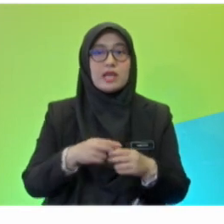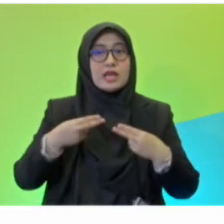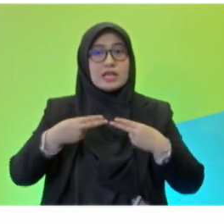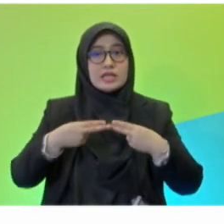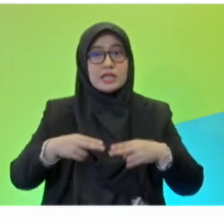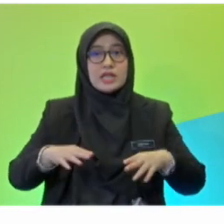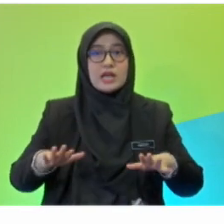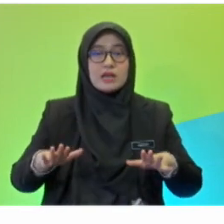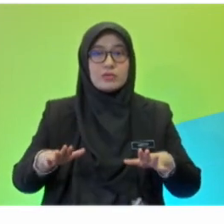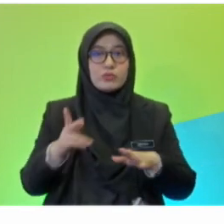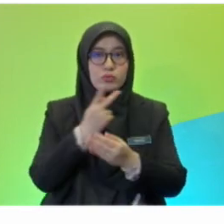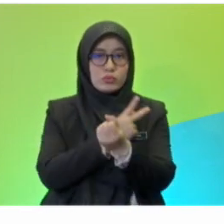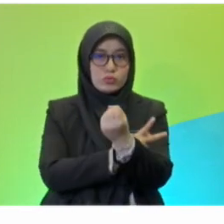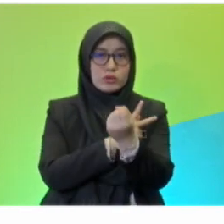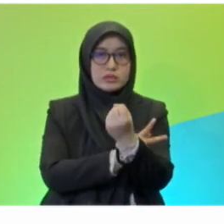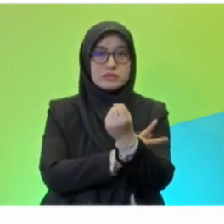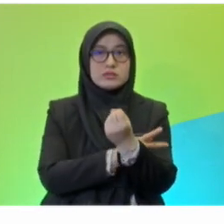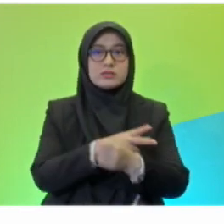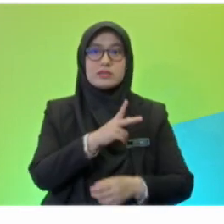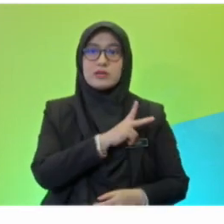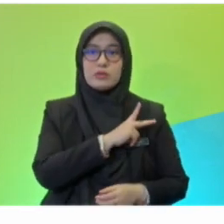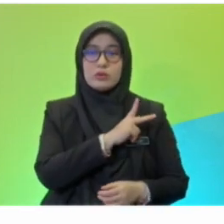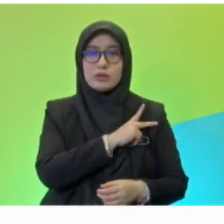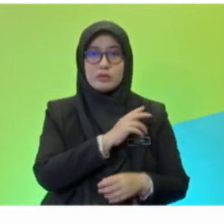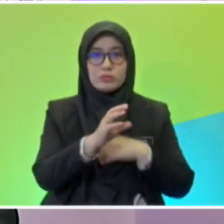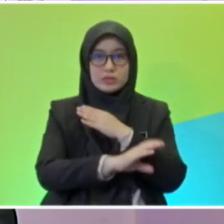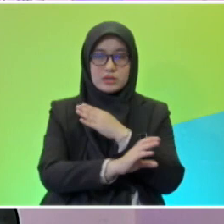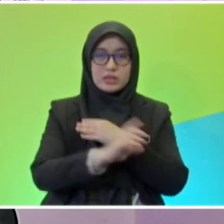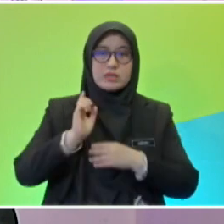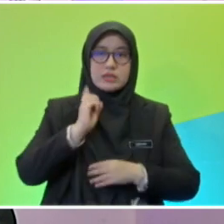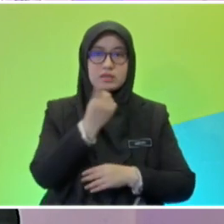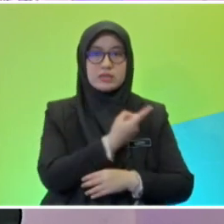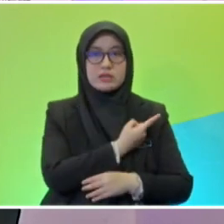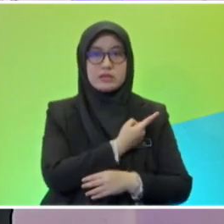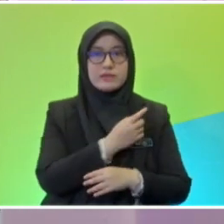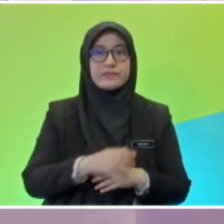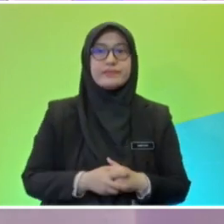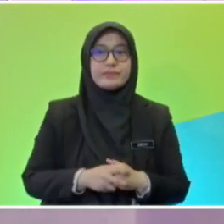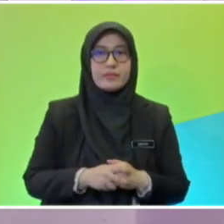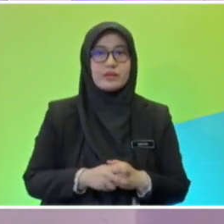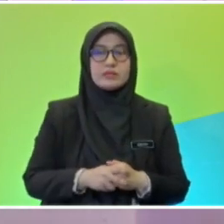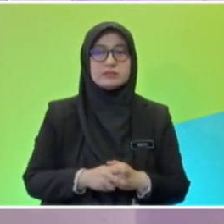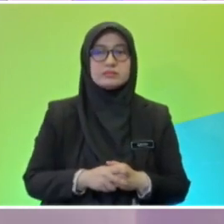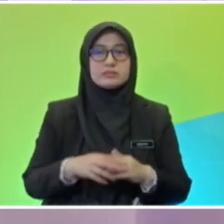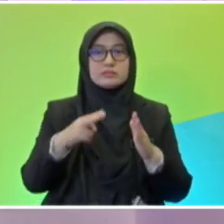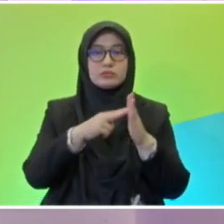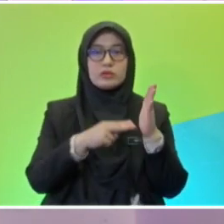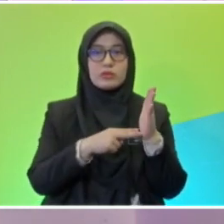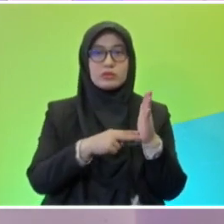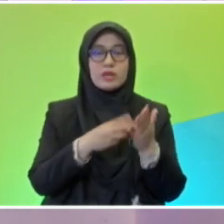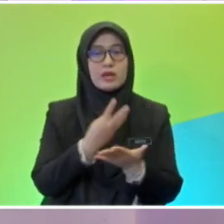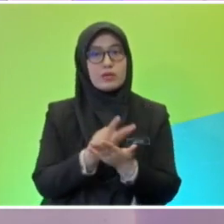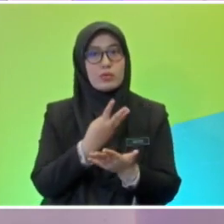pembesar dari segi hubungan luar kuasa perundangan dan kolase keuangan ini yang paling penting kalau kita tengok kalau